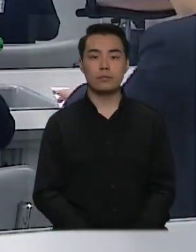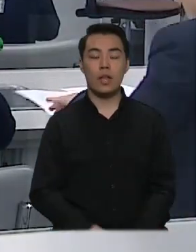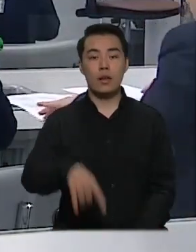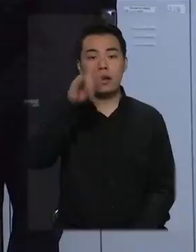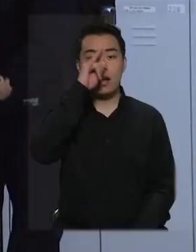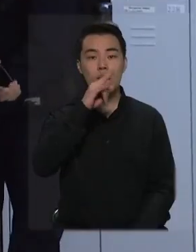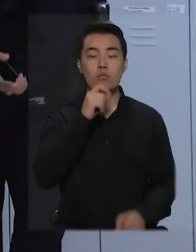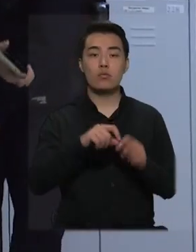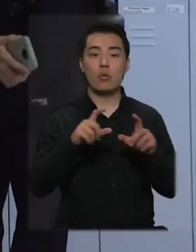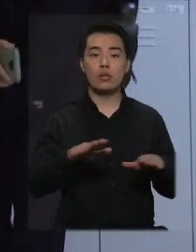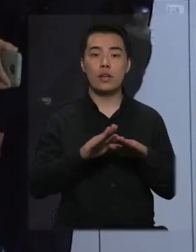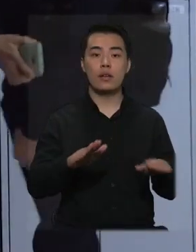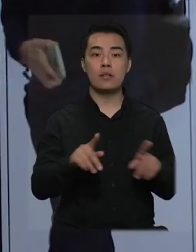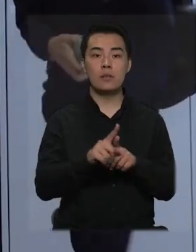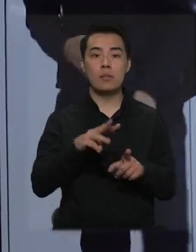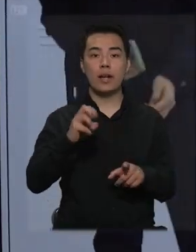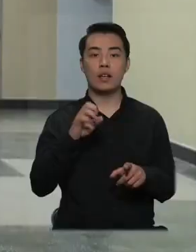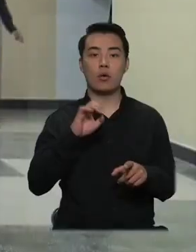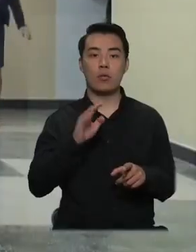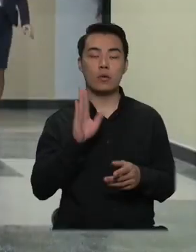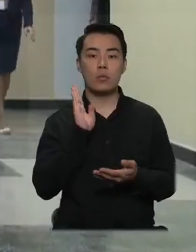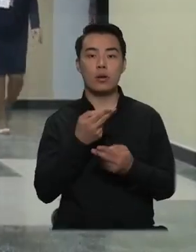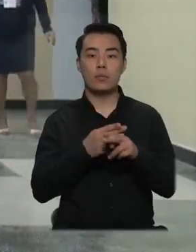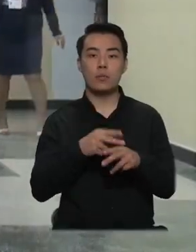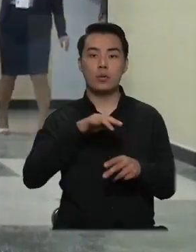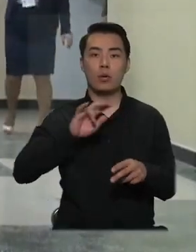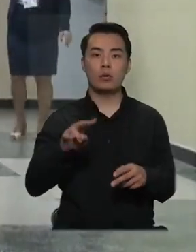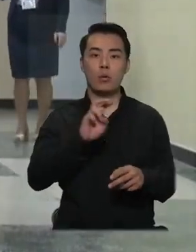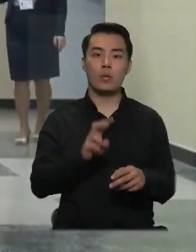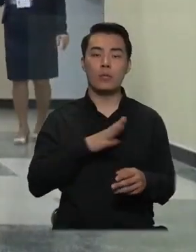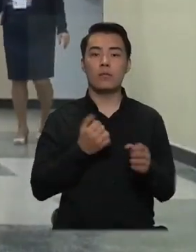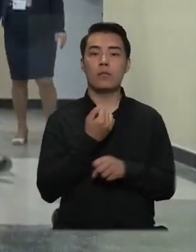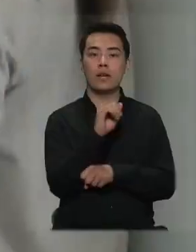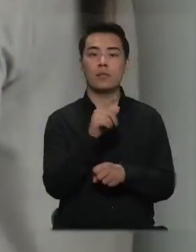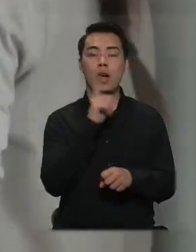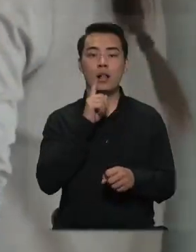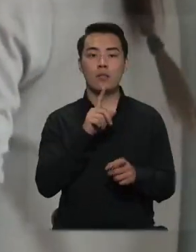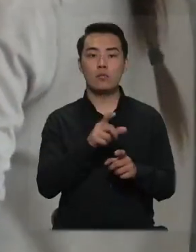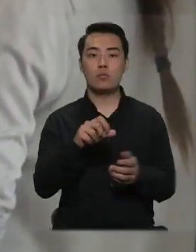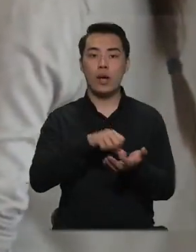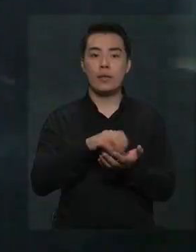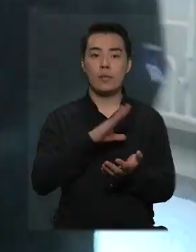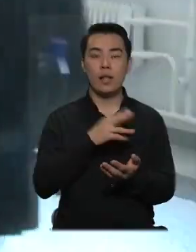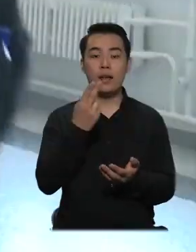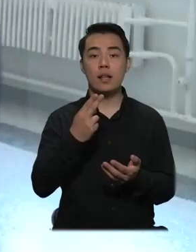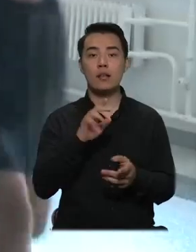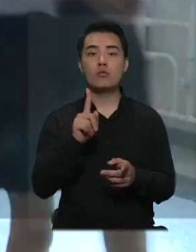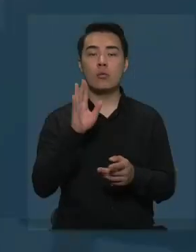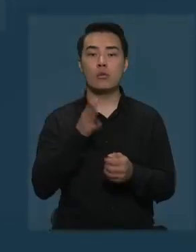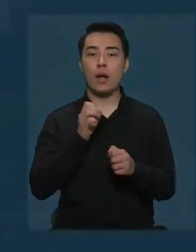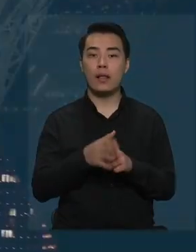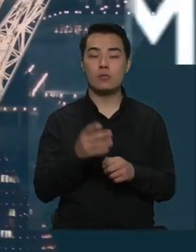казахстанские школьники в Microsoft Grand На полмиллиона долларов выиграли молодые Новаторы из Астаны на что они готовы их